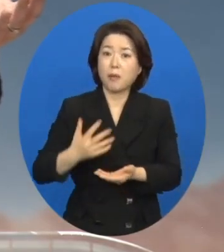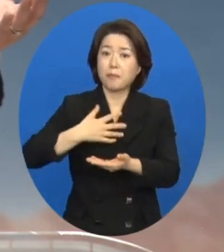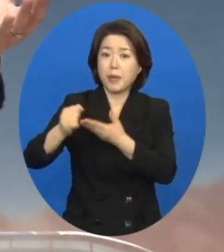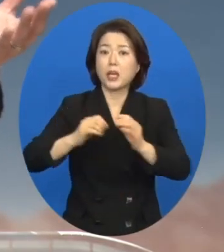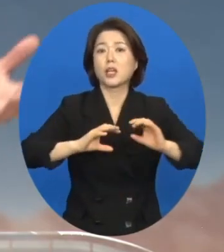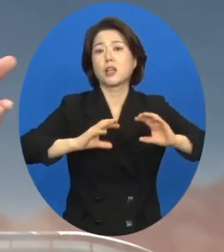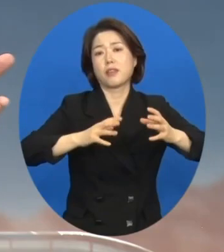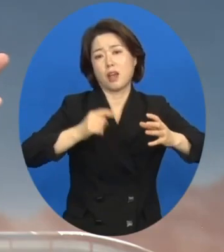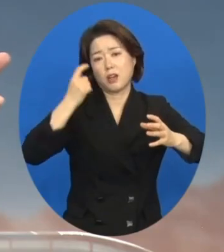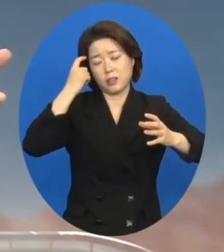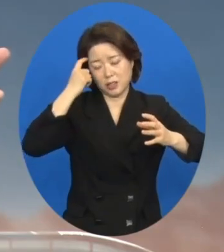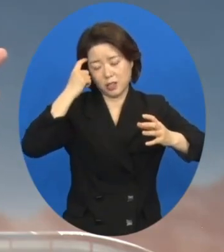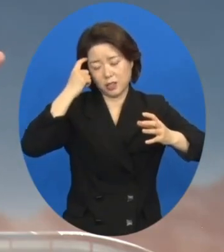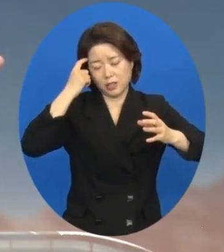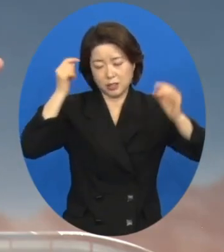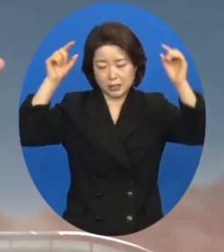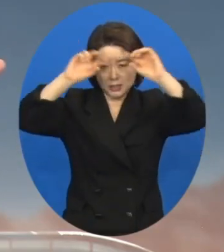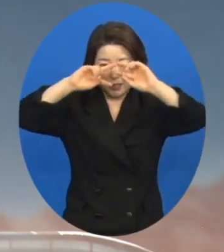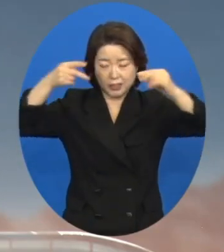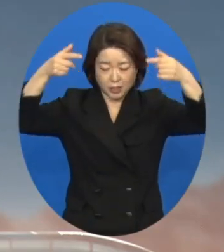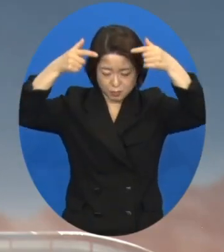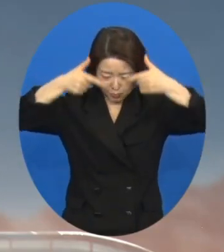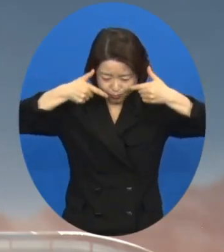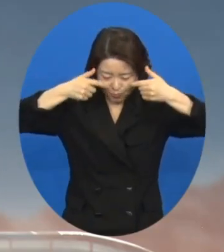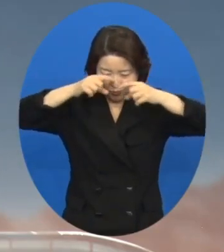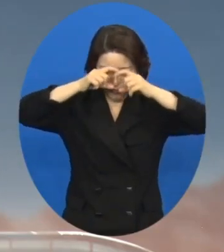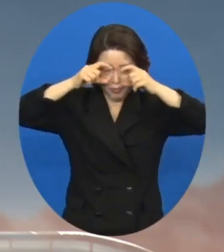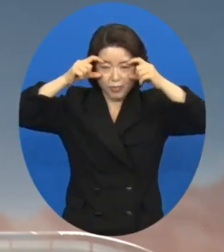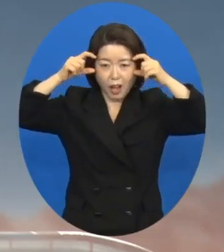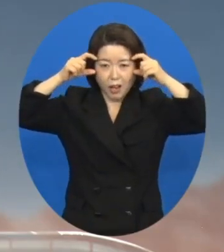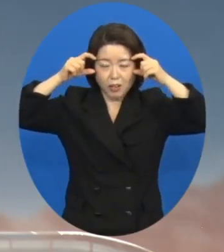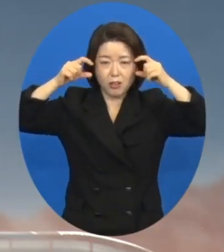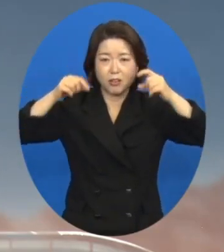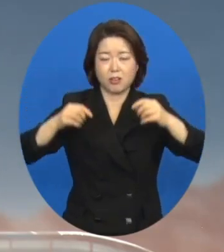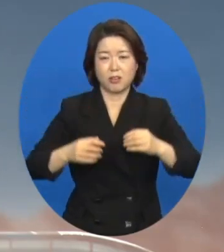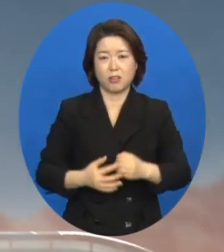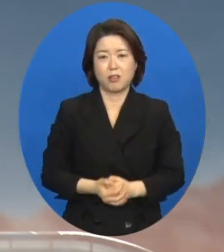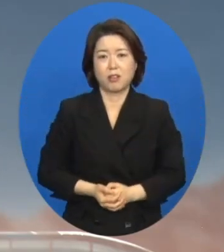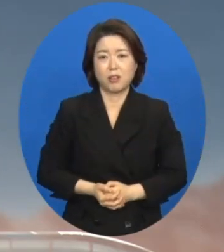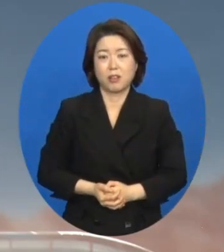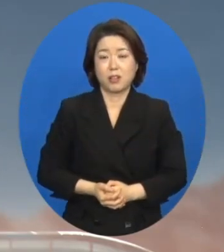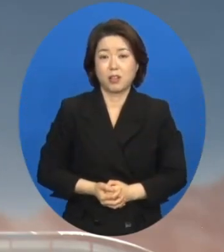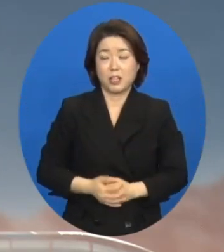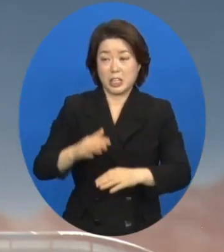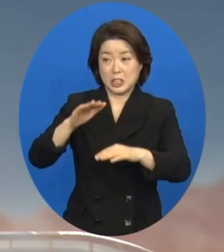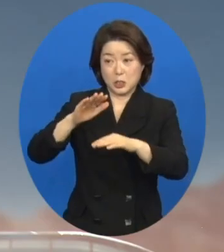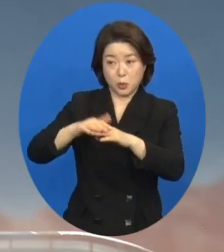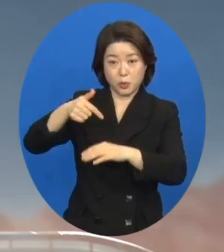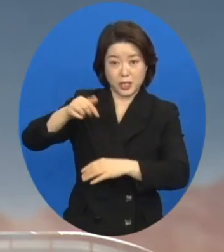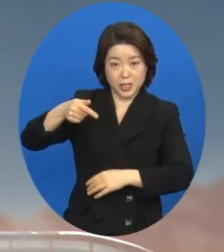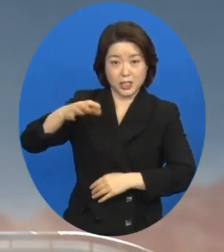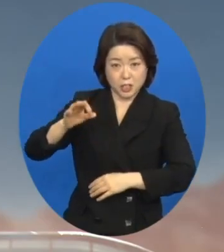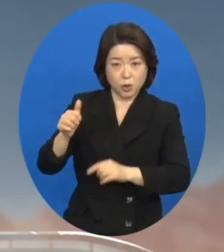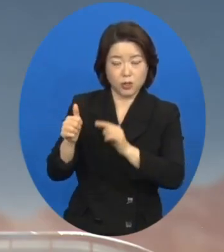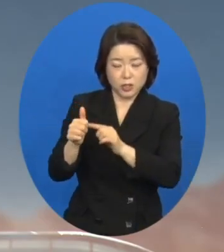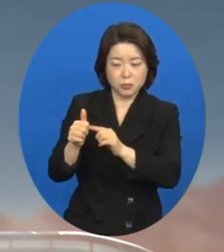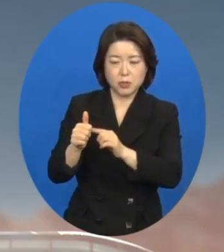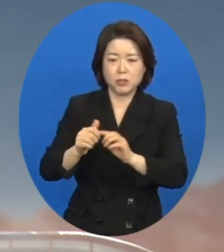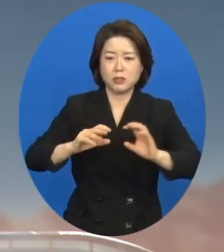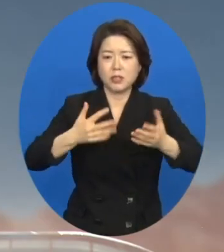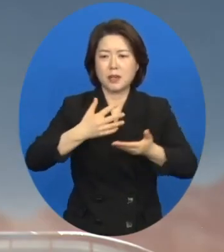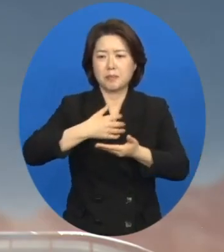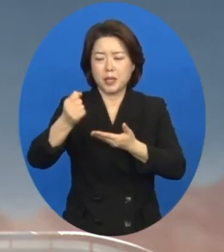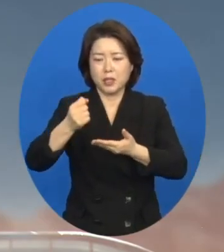생각을 했을 거예요. 그분은요 나라를 잃었을 때 그 비참함이 무엇인지를